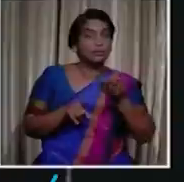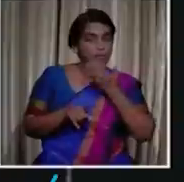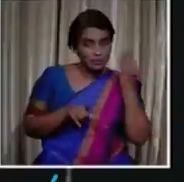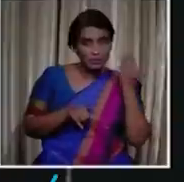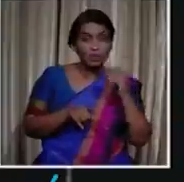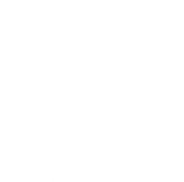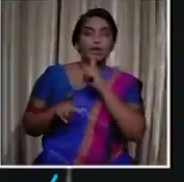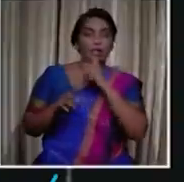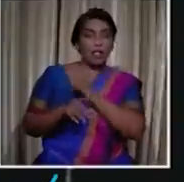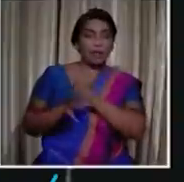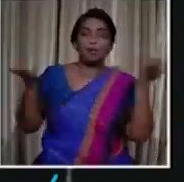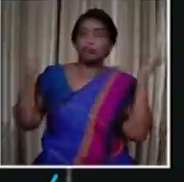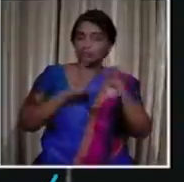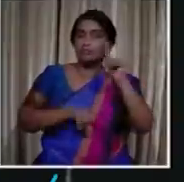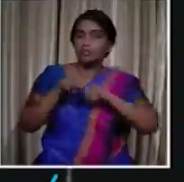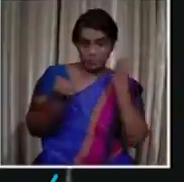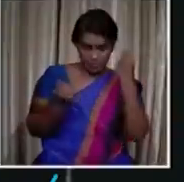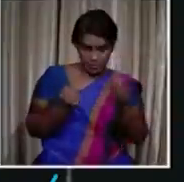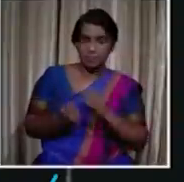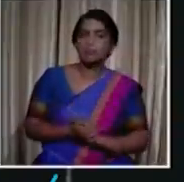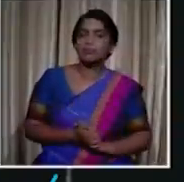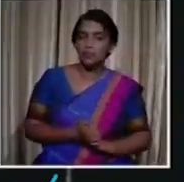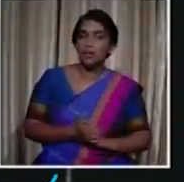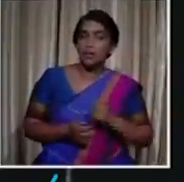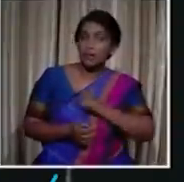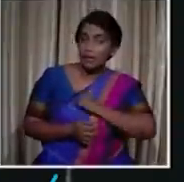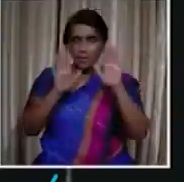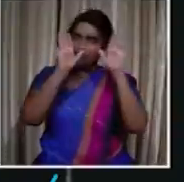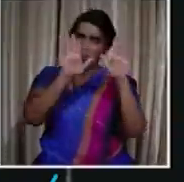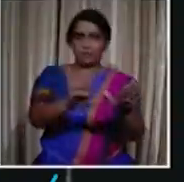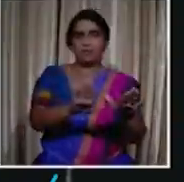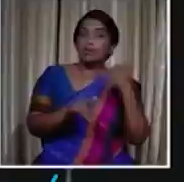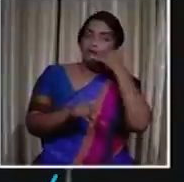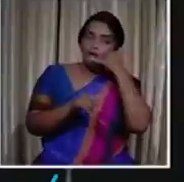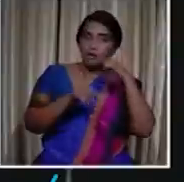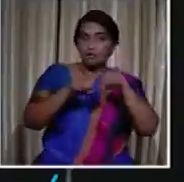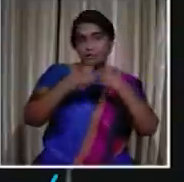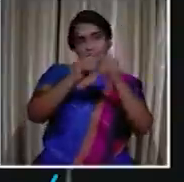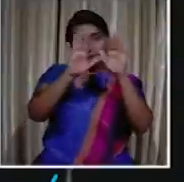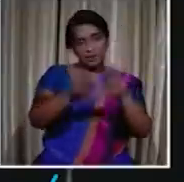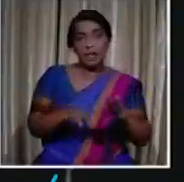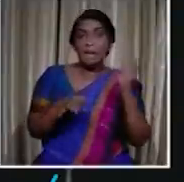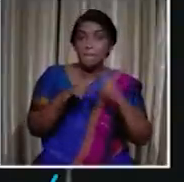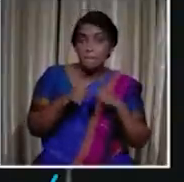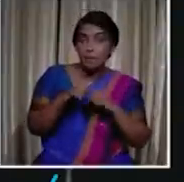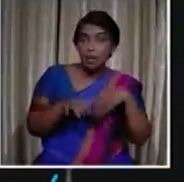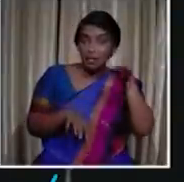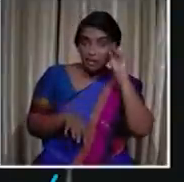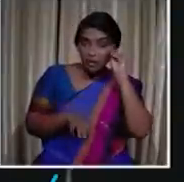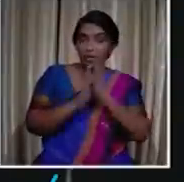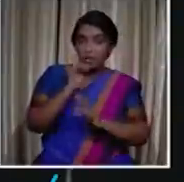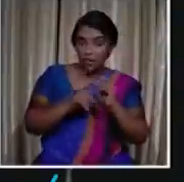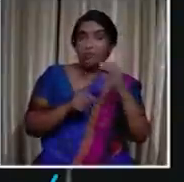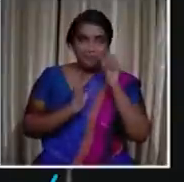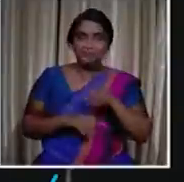ජාත්‍යන්තරේ හොඳම කෙනා තමයි එතුමා. අපි එතුමාට ඒ සහයෝගය දෙමු. ආසයි බයයි කටේර ඉන්න කියලා සජව ඉන්න මේ ප්‍රශ්නේ තේරුම් ගත්ත මැතිතුමතුළු ඇවිල්ලා එතුමාගේ